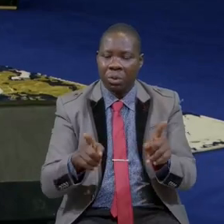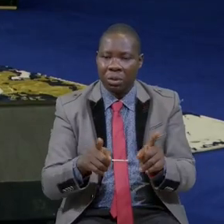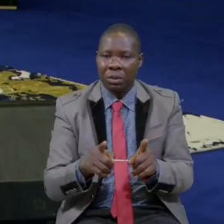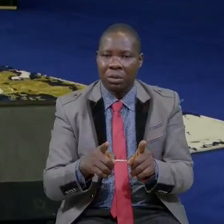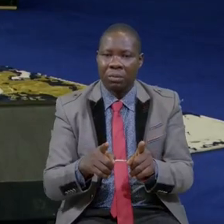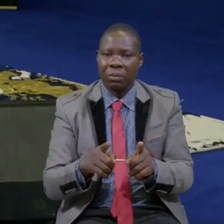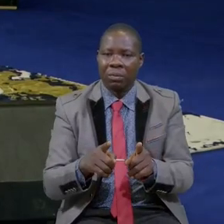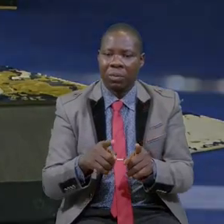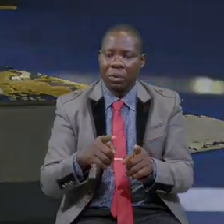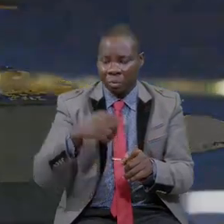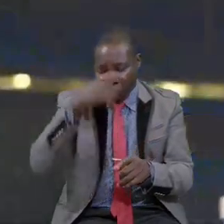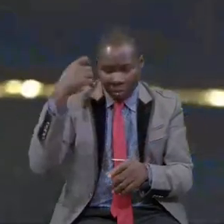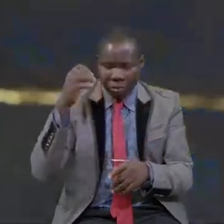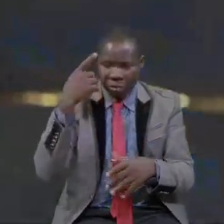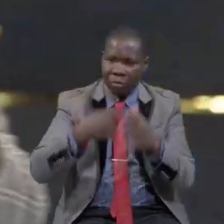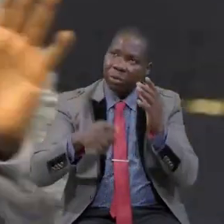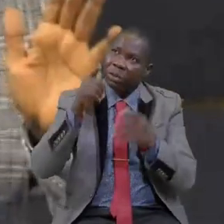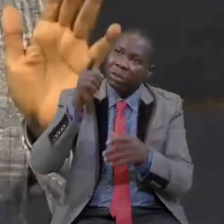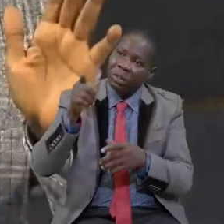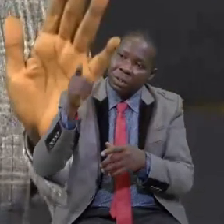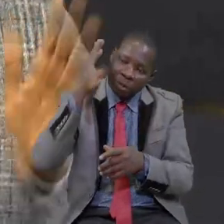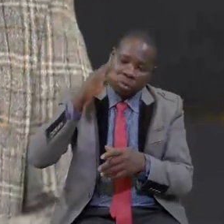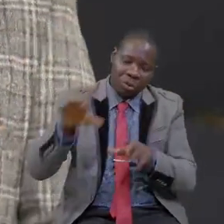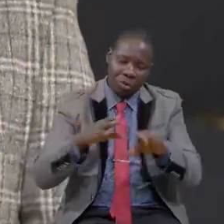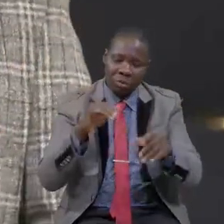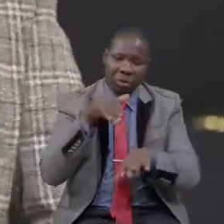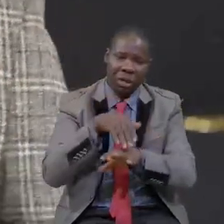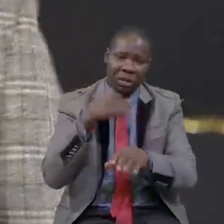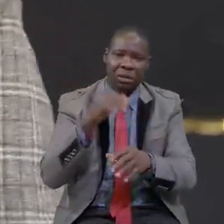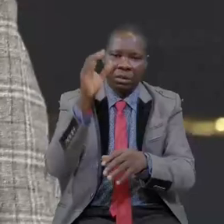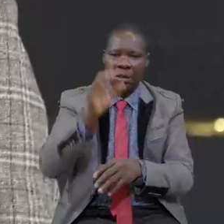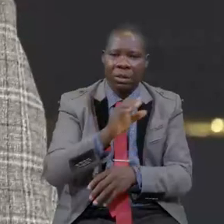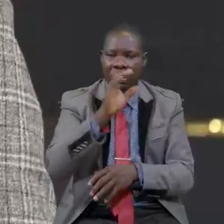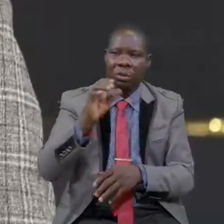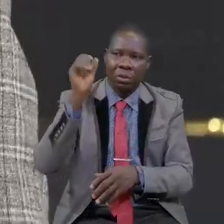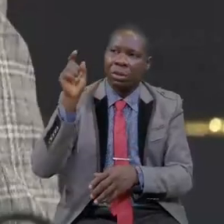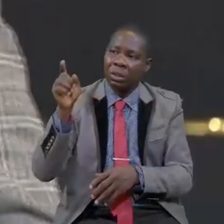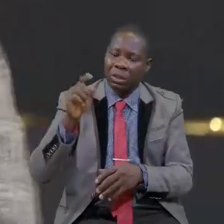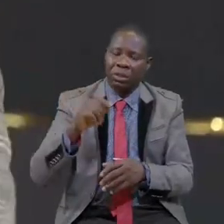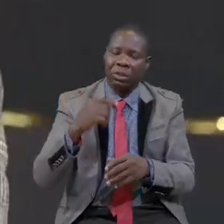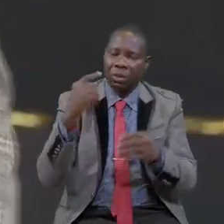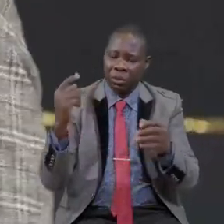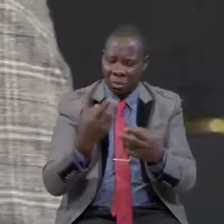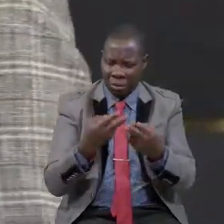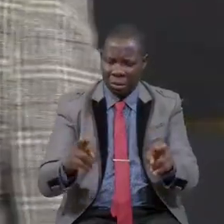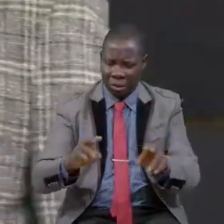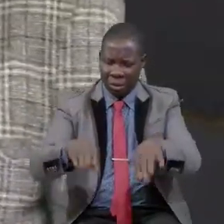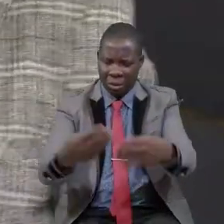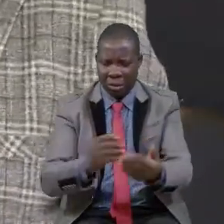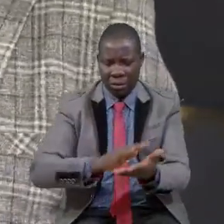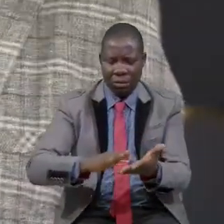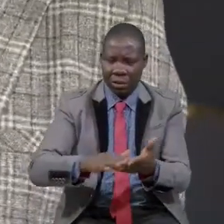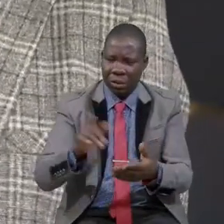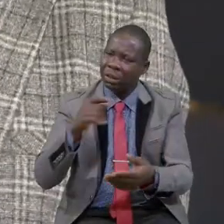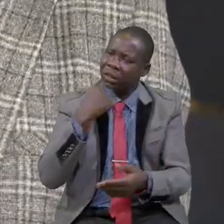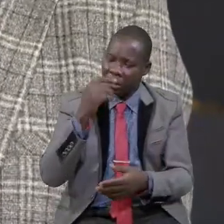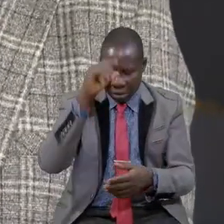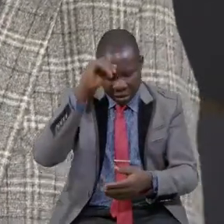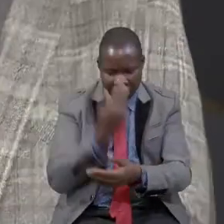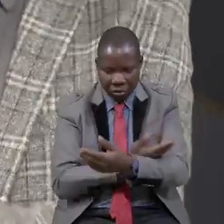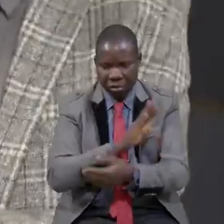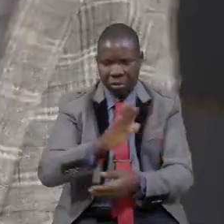Mais en vue de ce qu'il fera à la croix, il avait déjà donné le pardon. Fils, tes